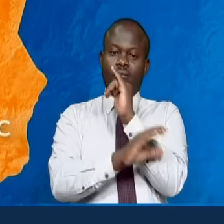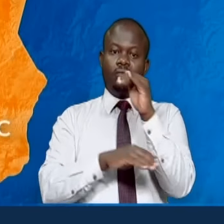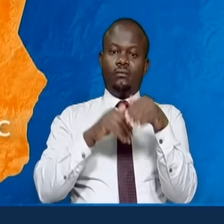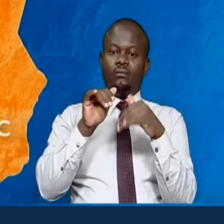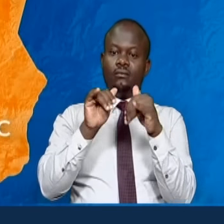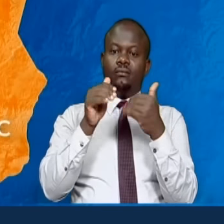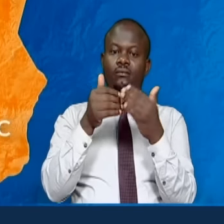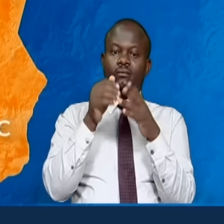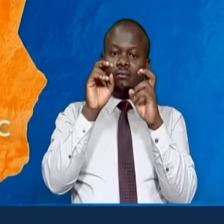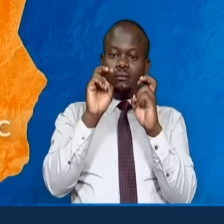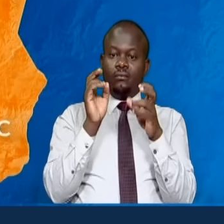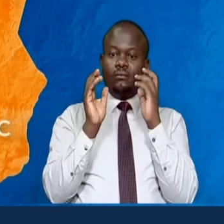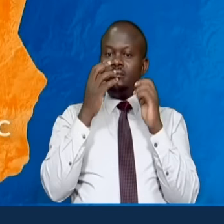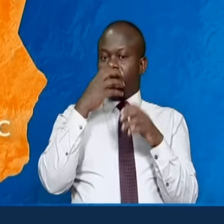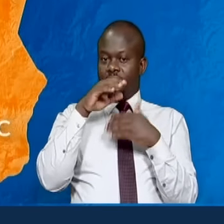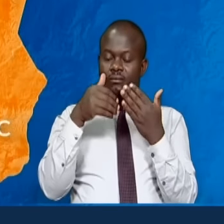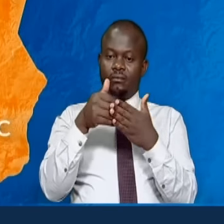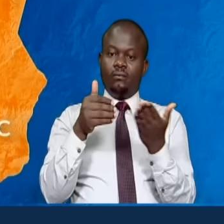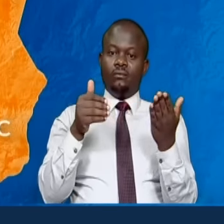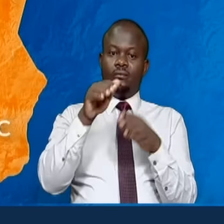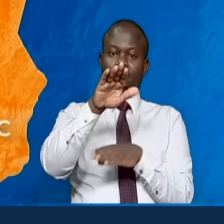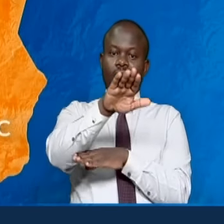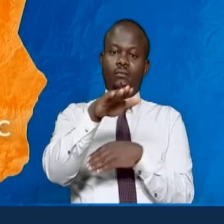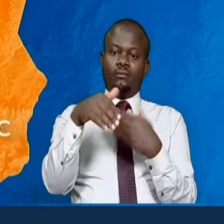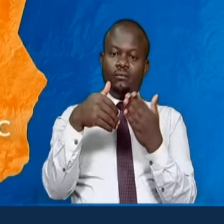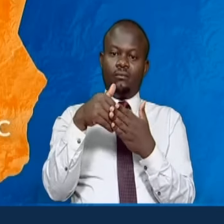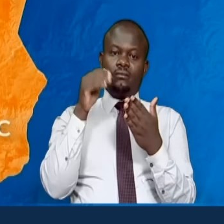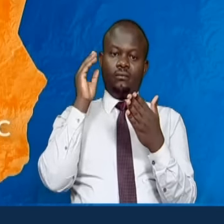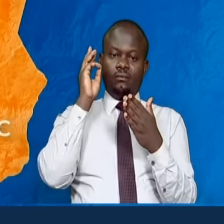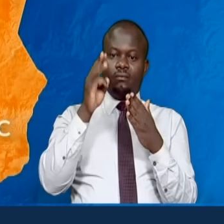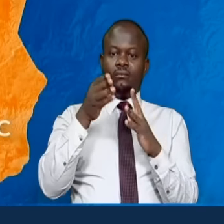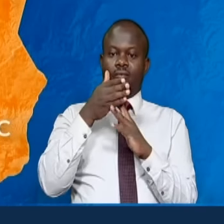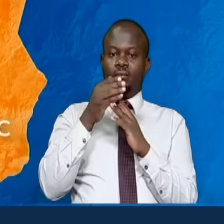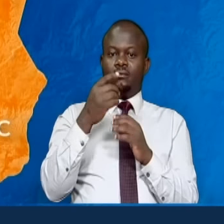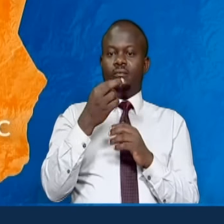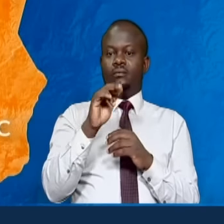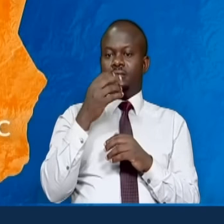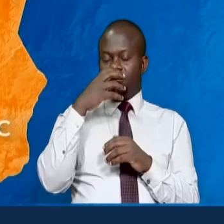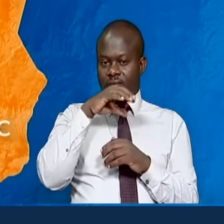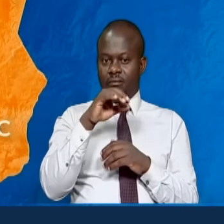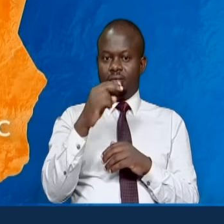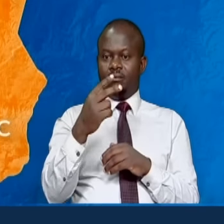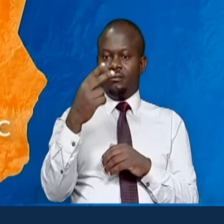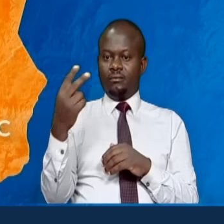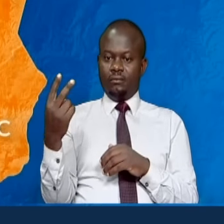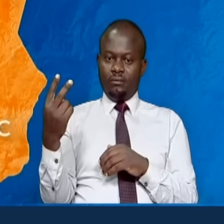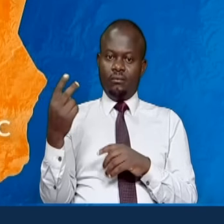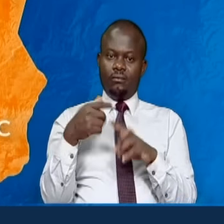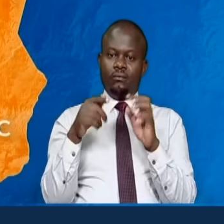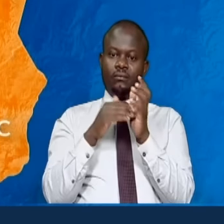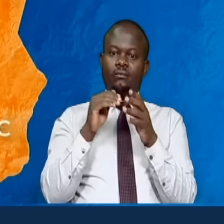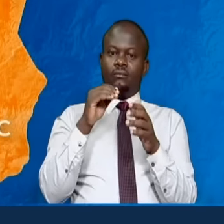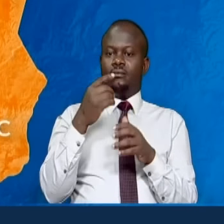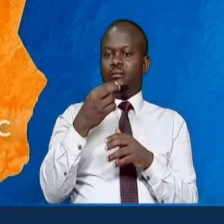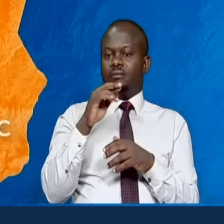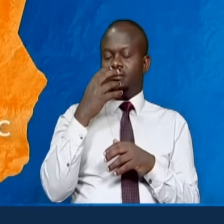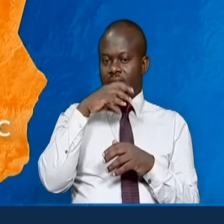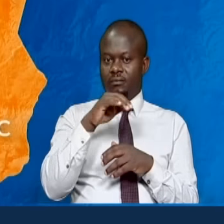hateganijwe ko igipimo cy'ubushyuhe ku masaha yo kugicamunsi kizaba kiri hagati ya degrees Celsius 22 ndetse na degrees